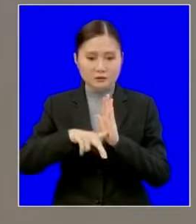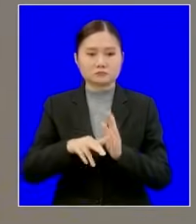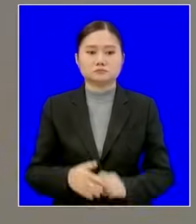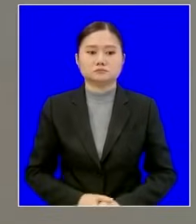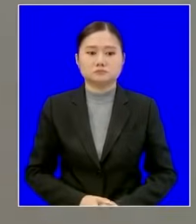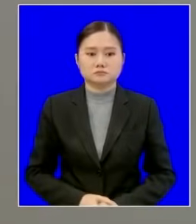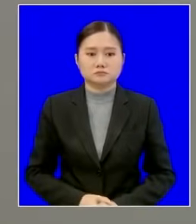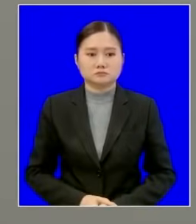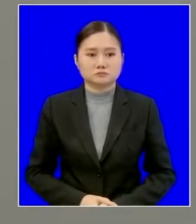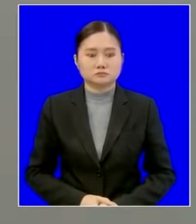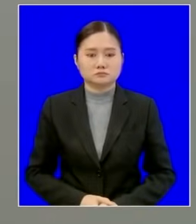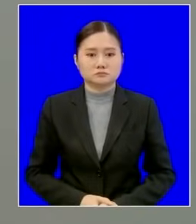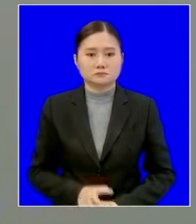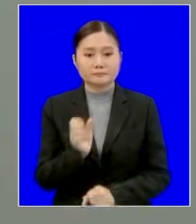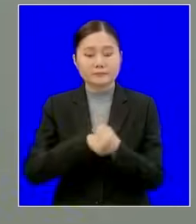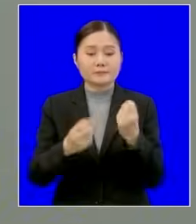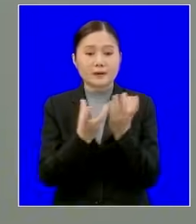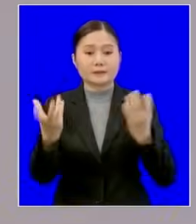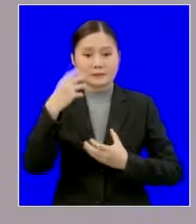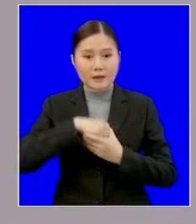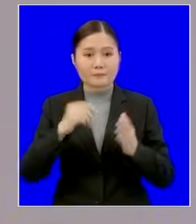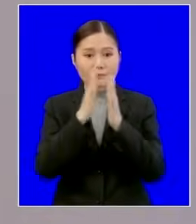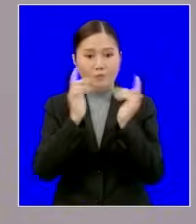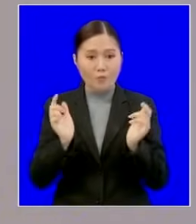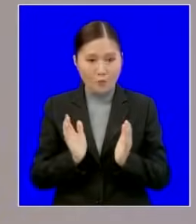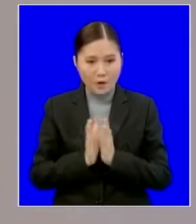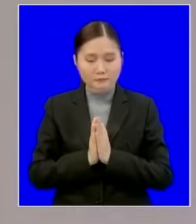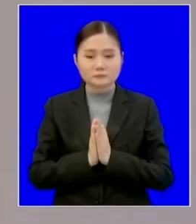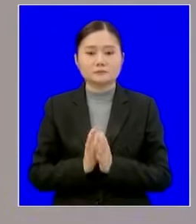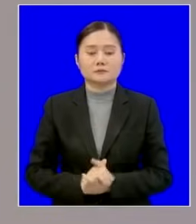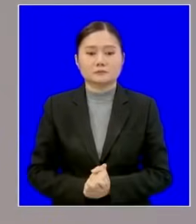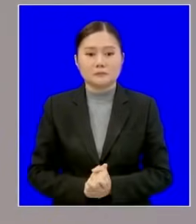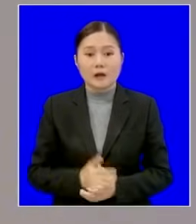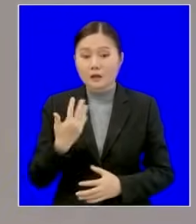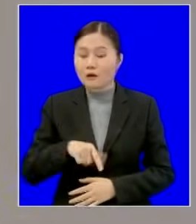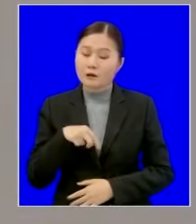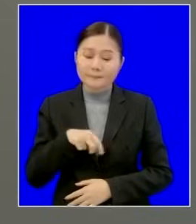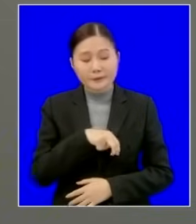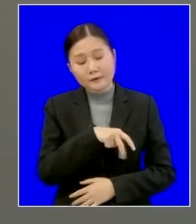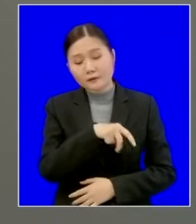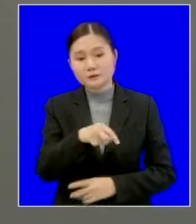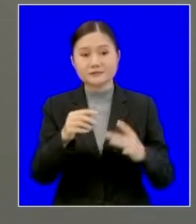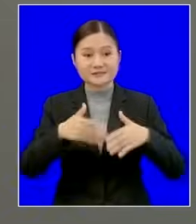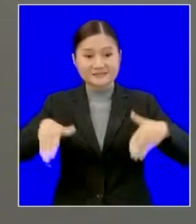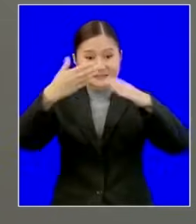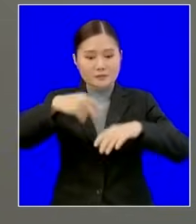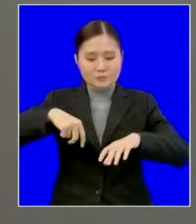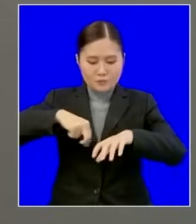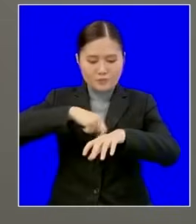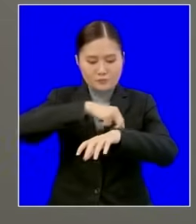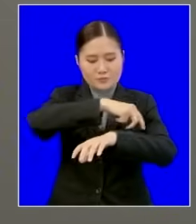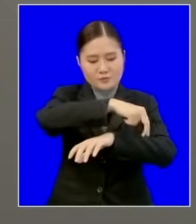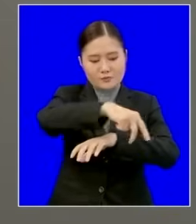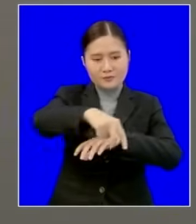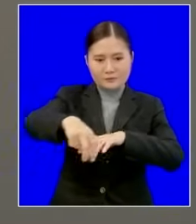อครับนี่ฮะไปปฏิบัติธรรมนะฮะที่วัดร่ำเปิงนะฮะแล้วเธอก็ไปเดินวนรอบเจดีย์โดยเล่าเรื่องปฏิบัติธรรมน